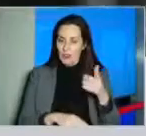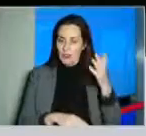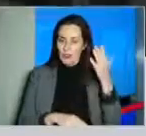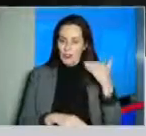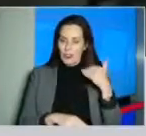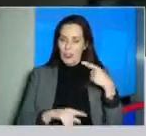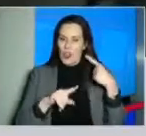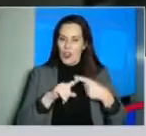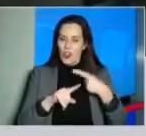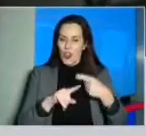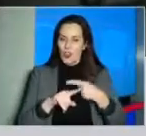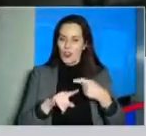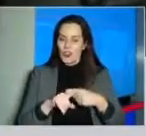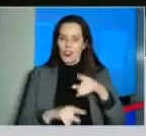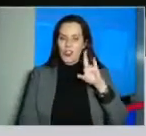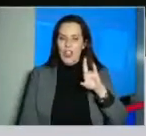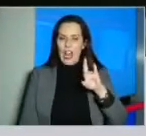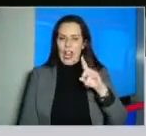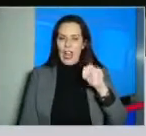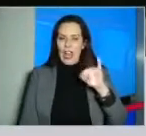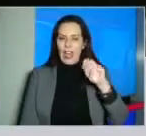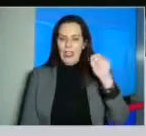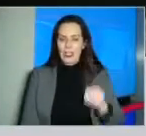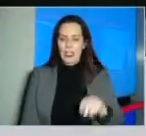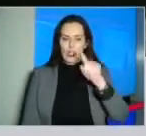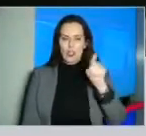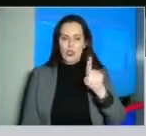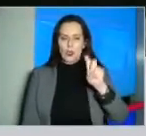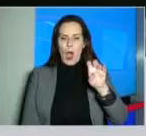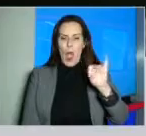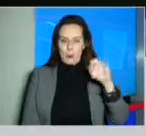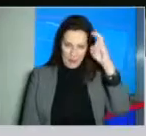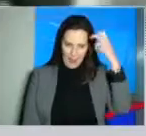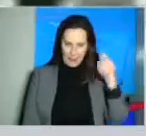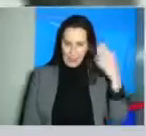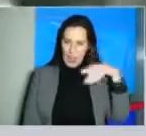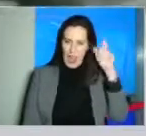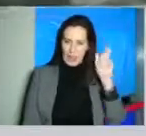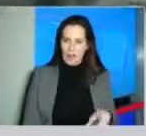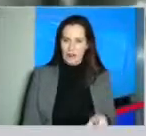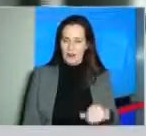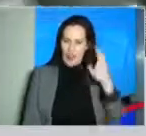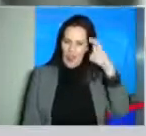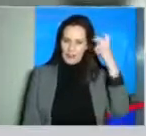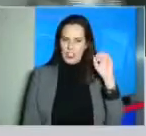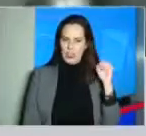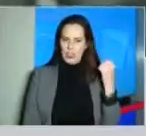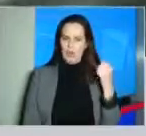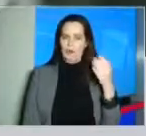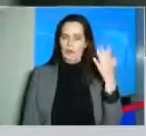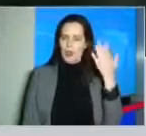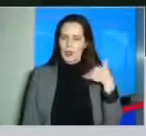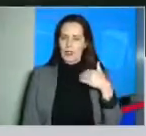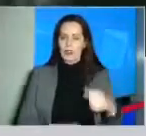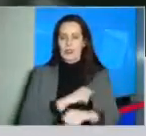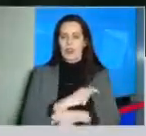דוד של חנין זועבי. סייף הדין הזועבי, שהיה אז אדם מאוד, הייתי אומר, ערבי ציוני, הוא היה סגן